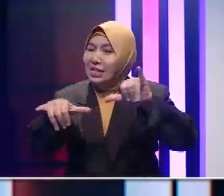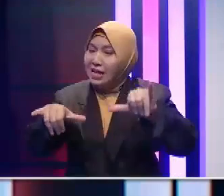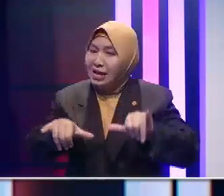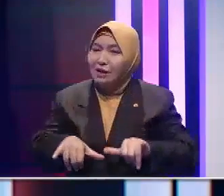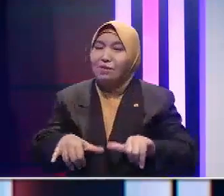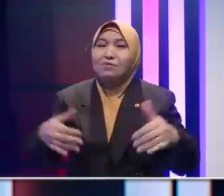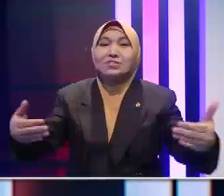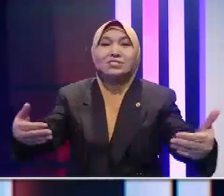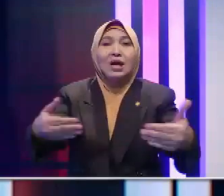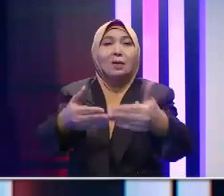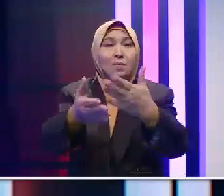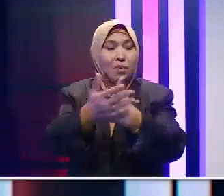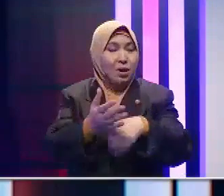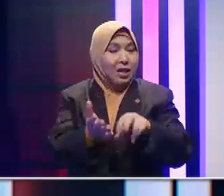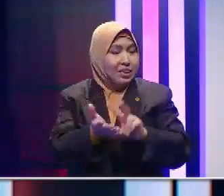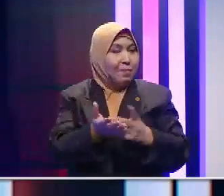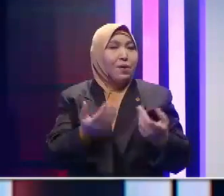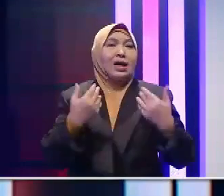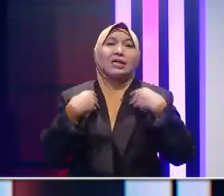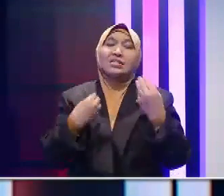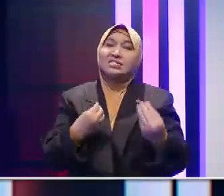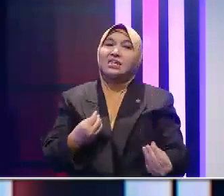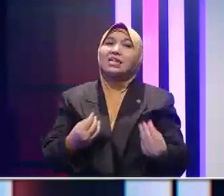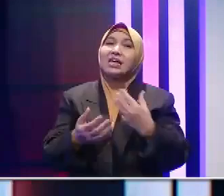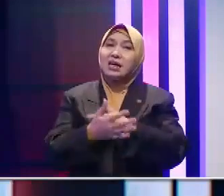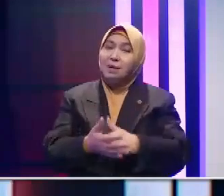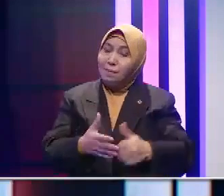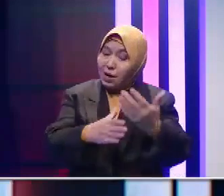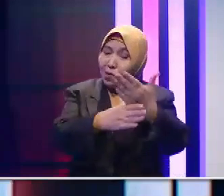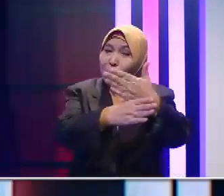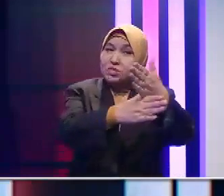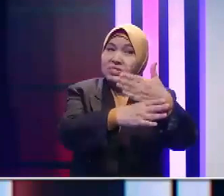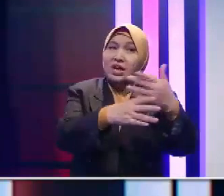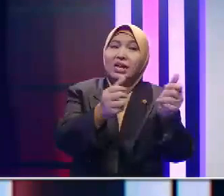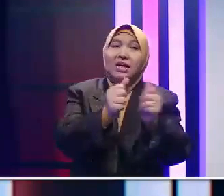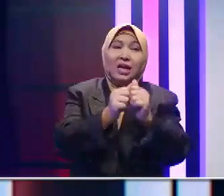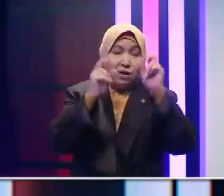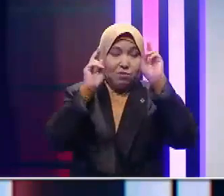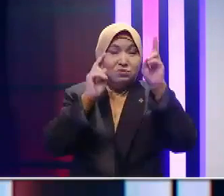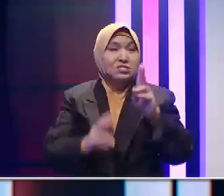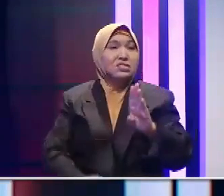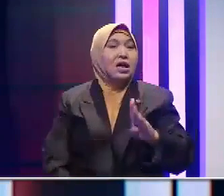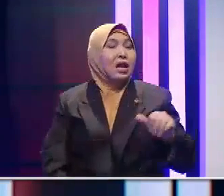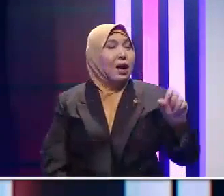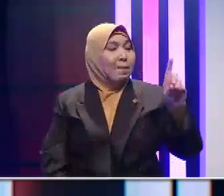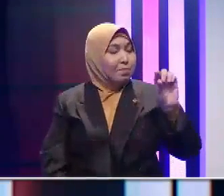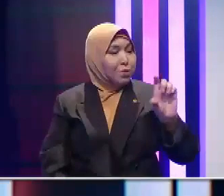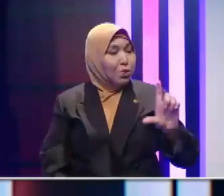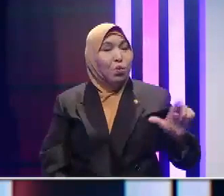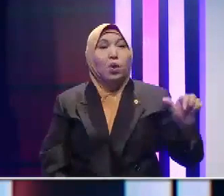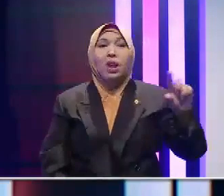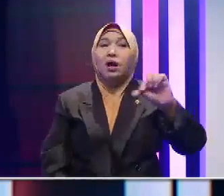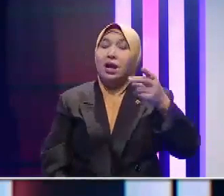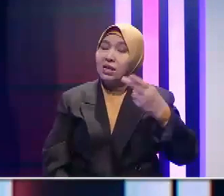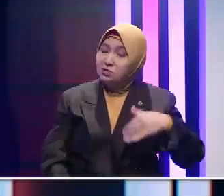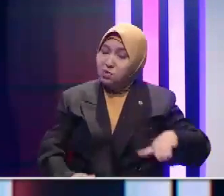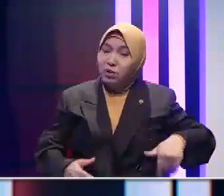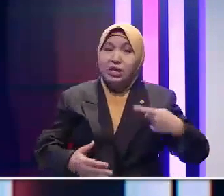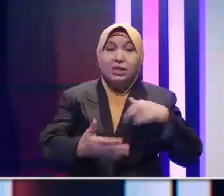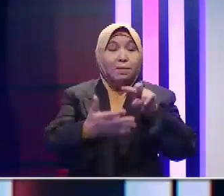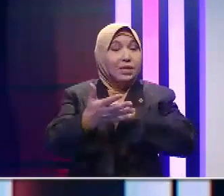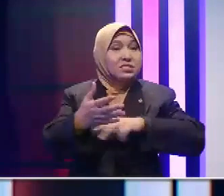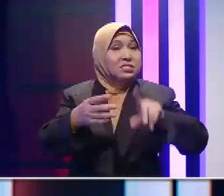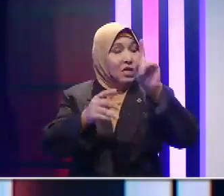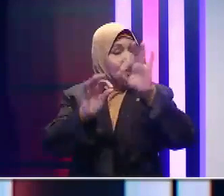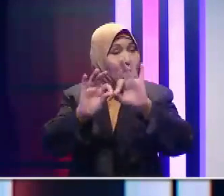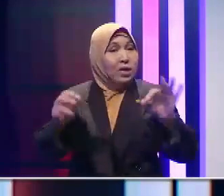sesi tadabur dan akan ada sedikit lagi sesi perkongsian dengan Ustaz Abdul Ghani kita insyaAllah. Tapi sebelum tu kita bacakan dahulu satu